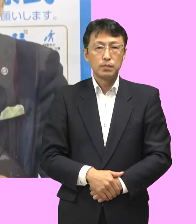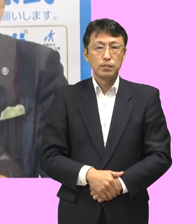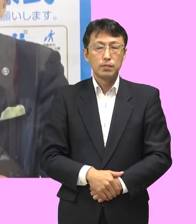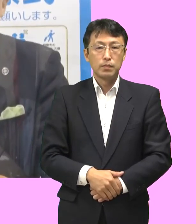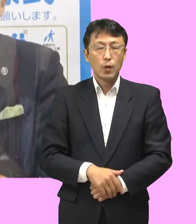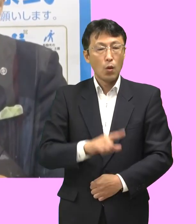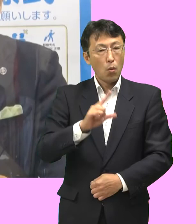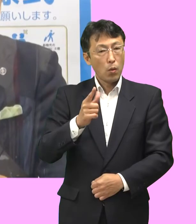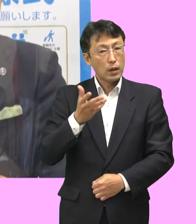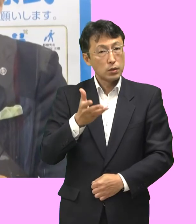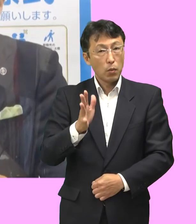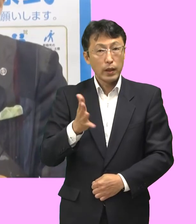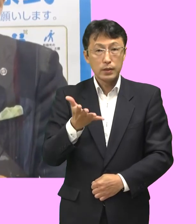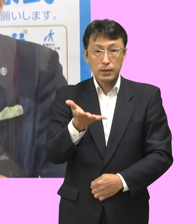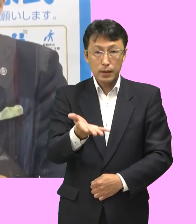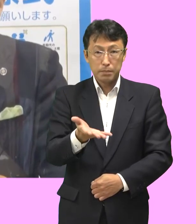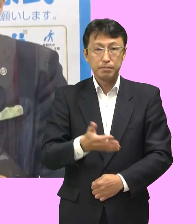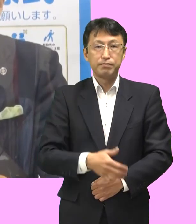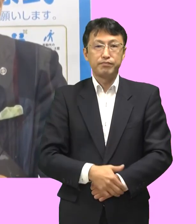他、質問ございますか。